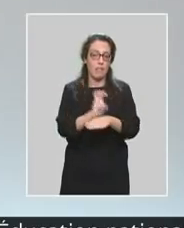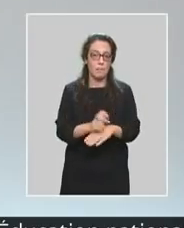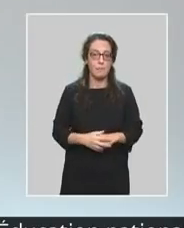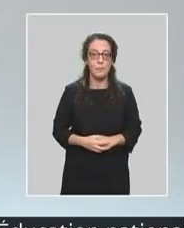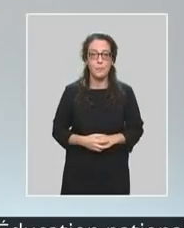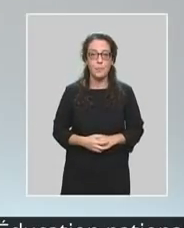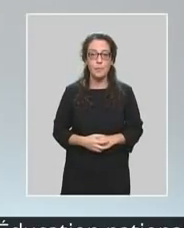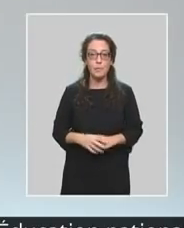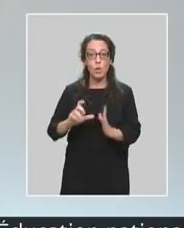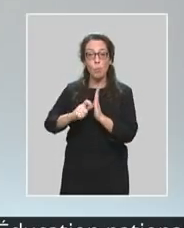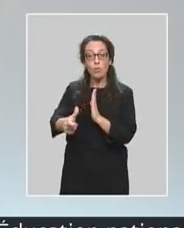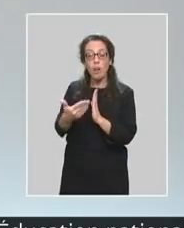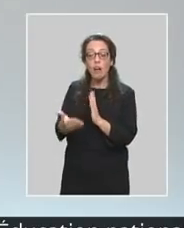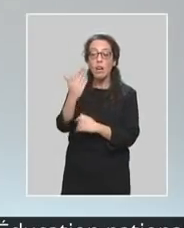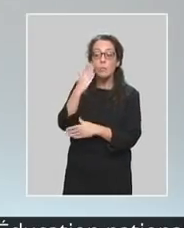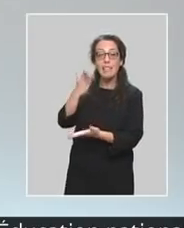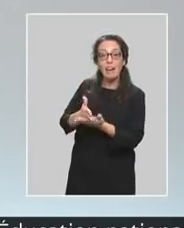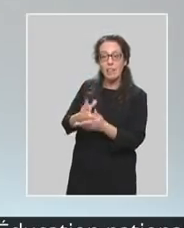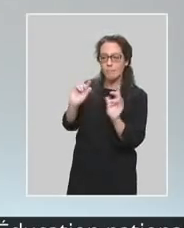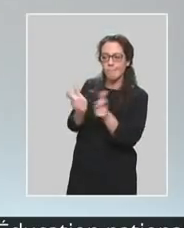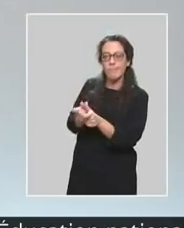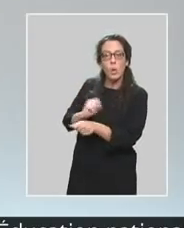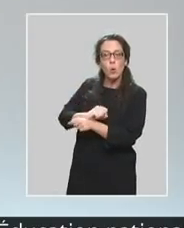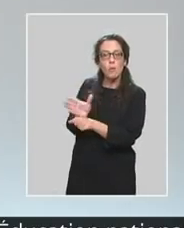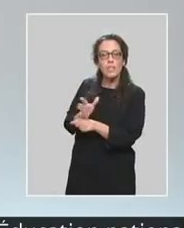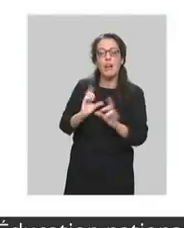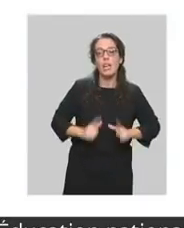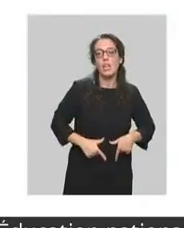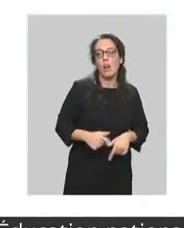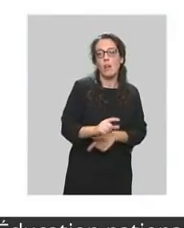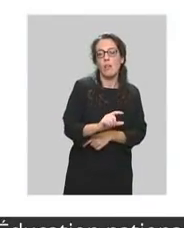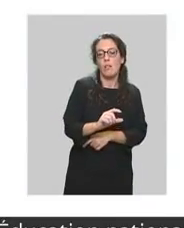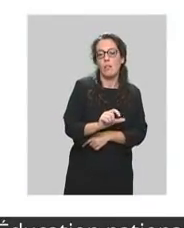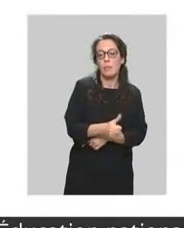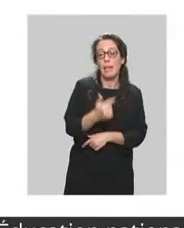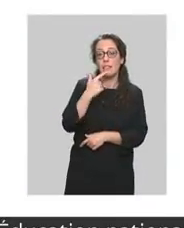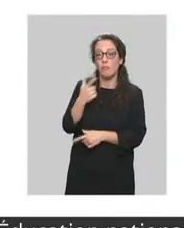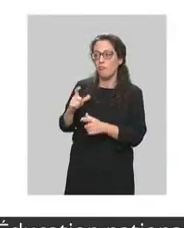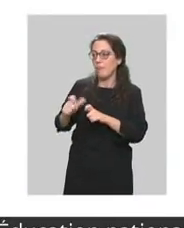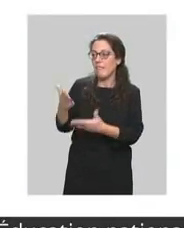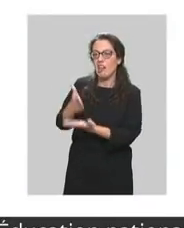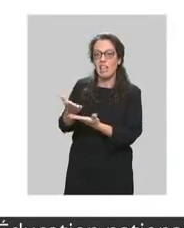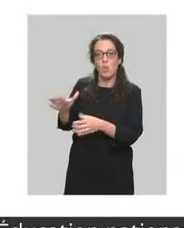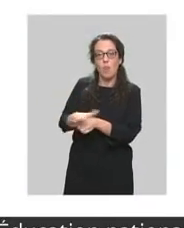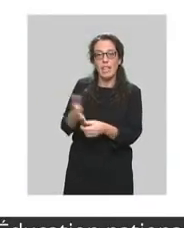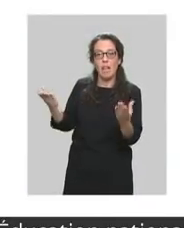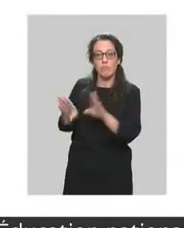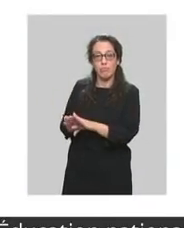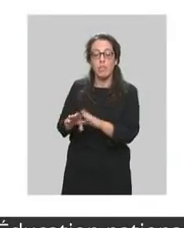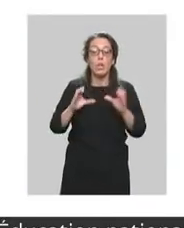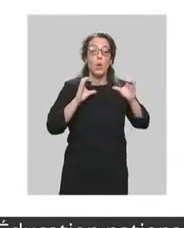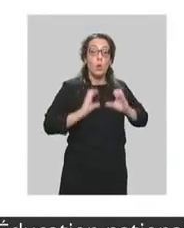ce protocole, un cas de Covid dans une classe à l'école primaire entraîne aujourd'hui la fermeture d'une classe. Et au collège et au